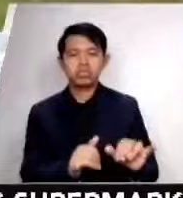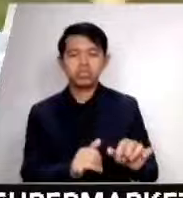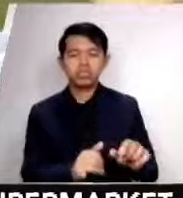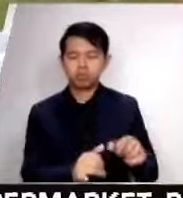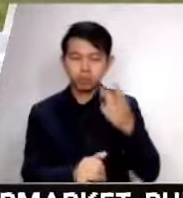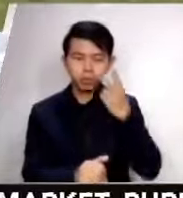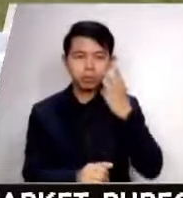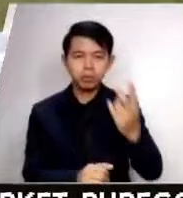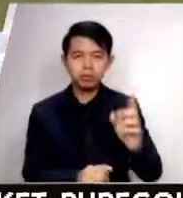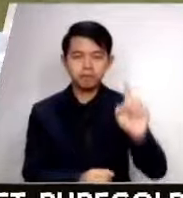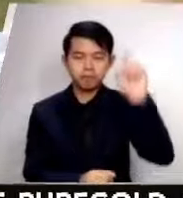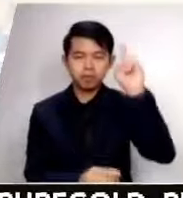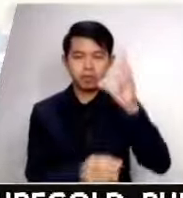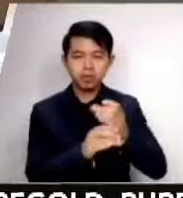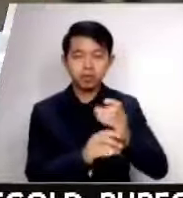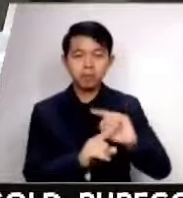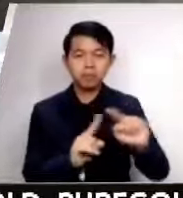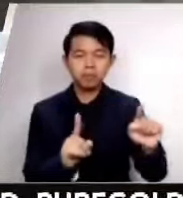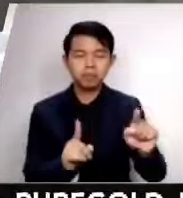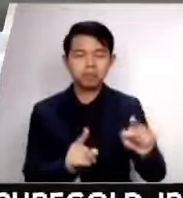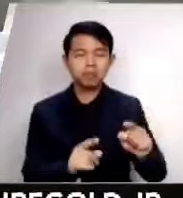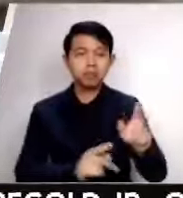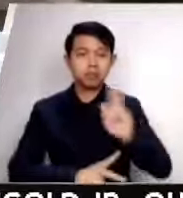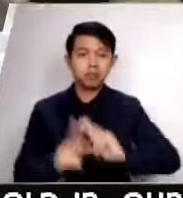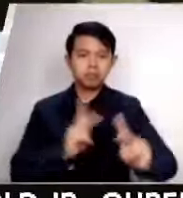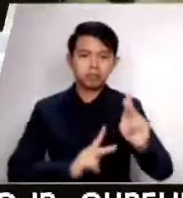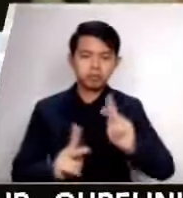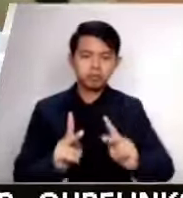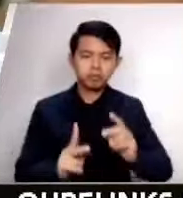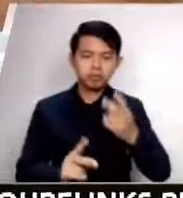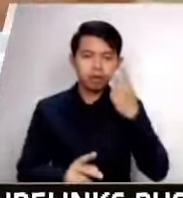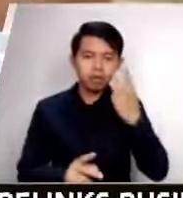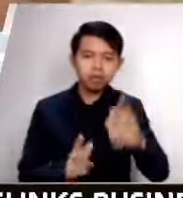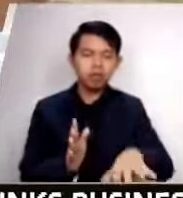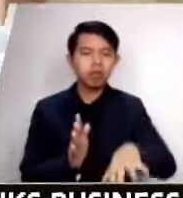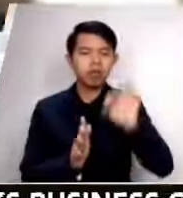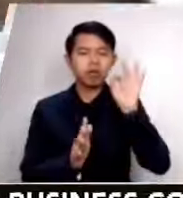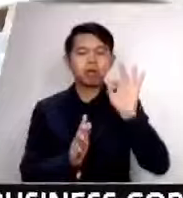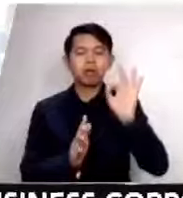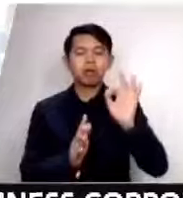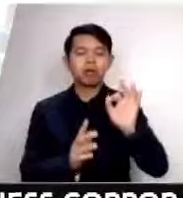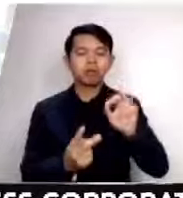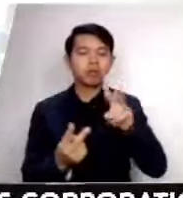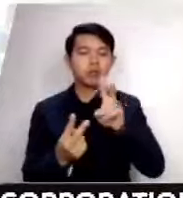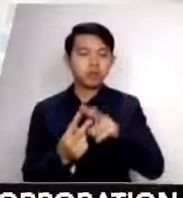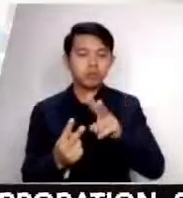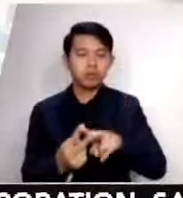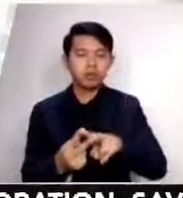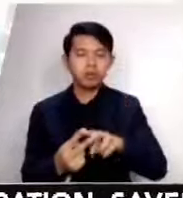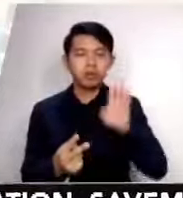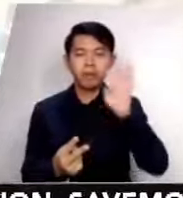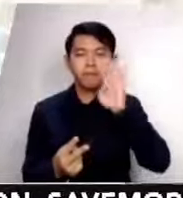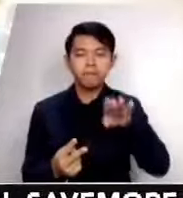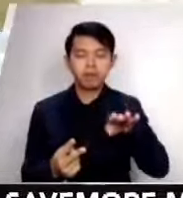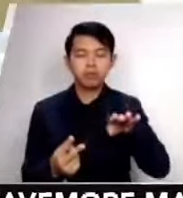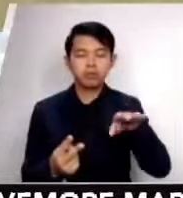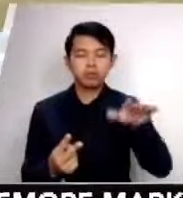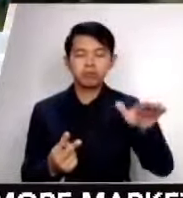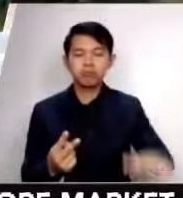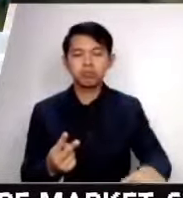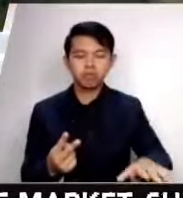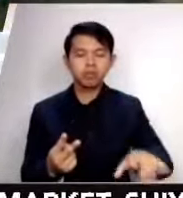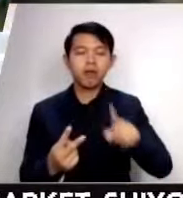ang di inaasahan ng mga residente, doon pala matatagpuan ang mga bangkay ng dalawang magkapatid na batang edad 5 at